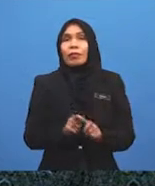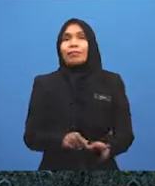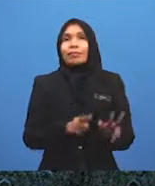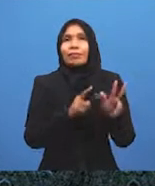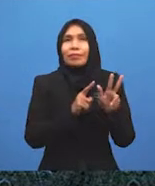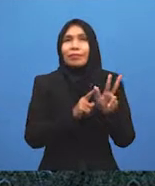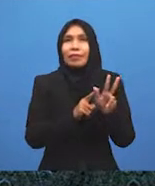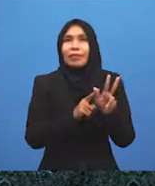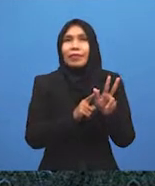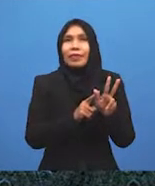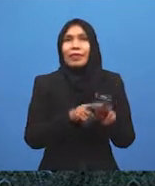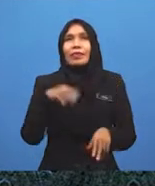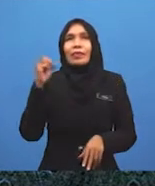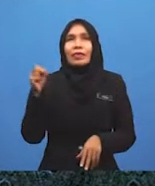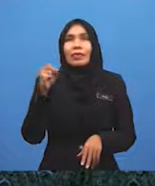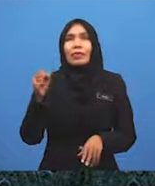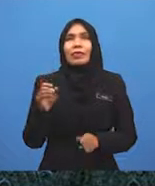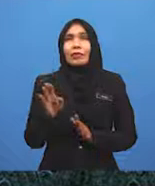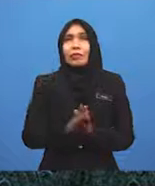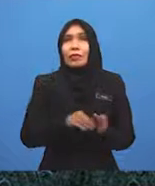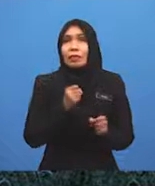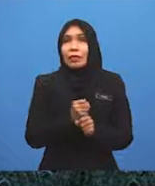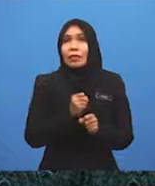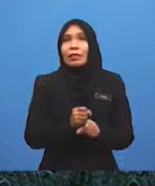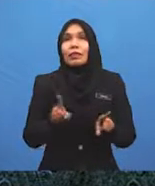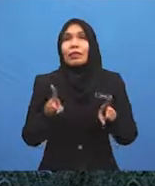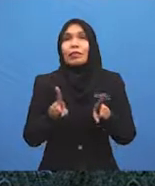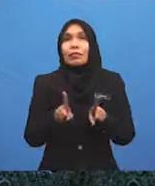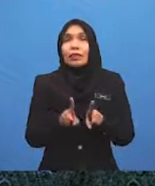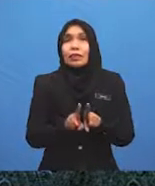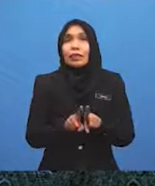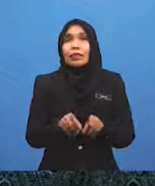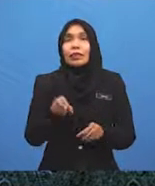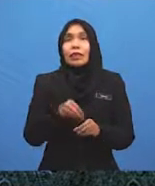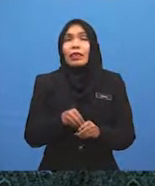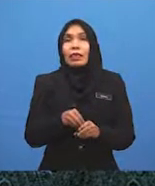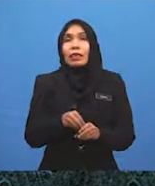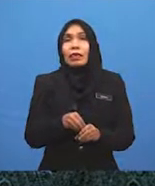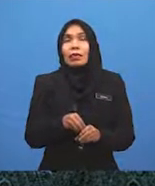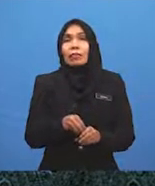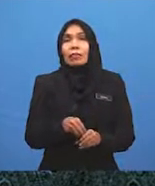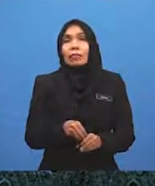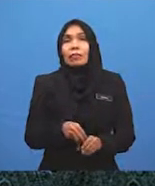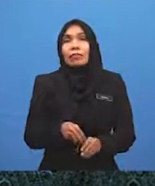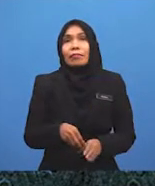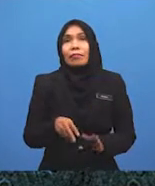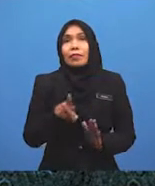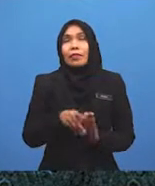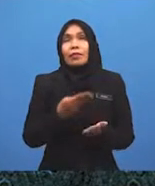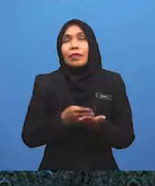Ketiga ialah sentiasa bekerjasama dalam perkara kebaikan. Dan